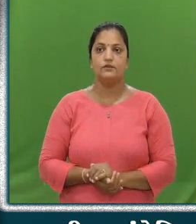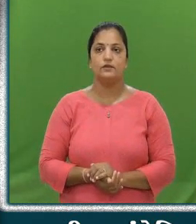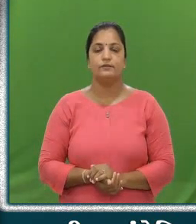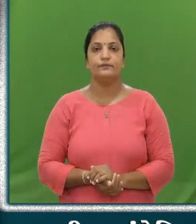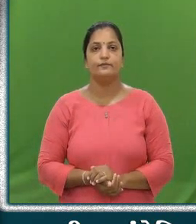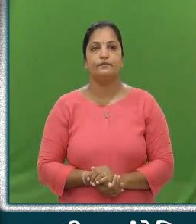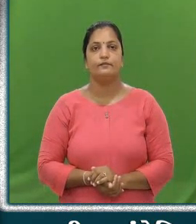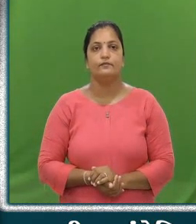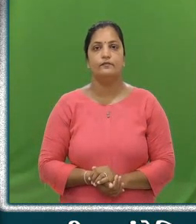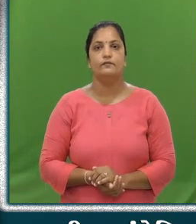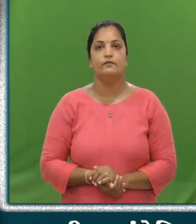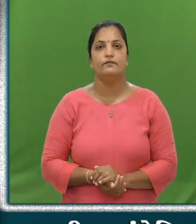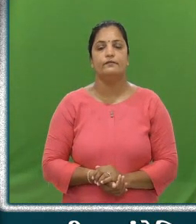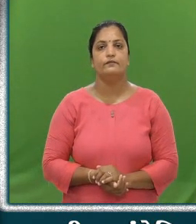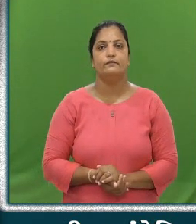મળે છે